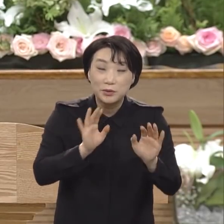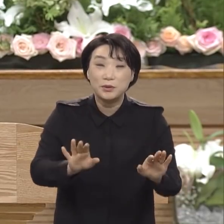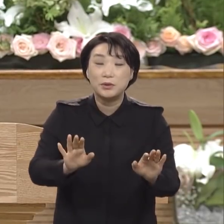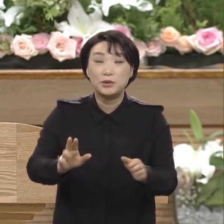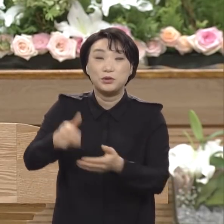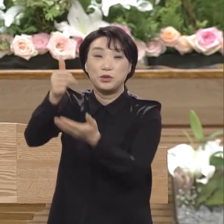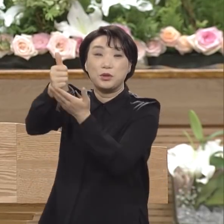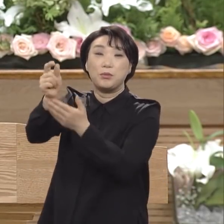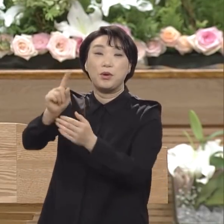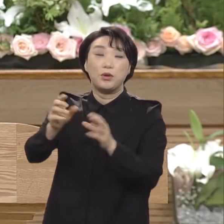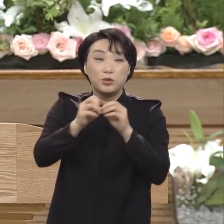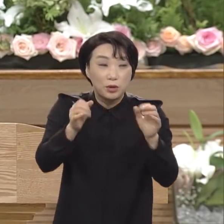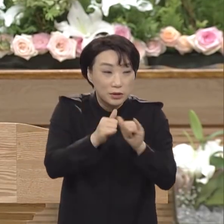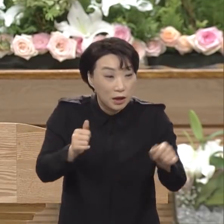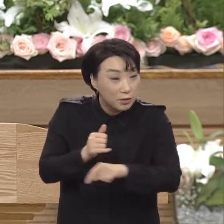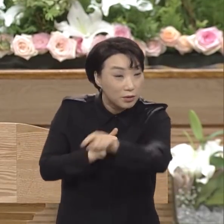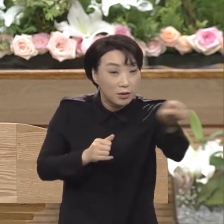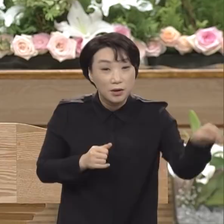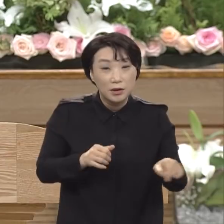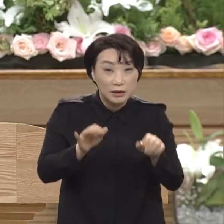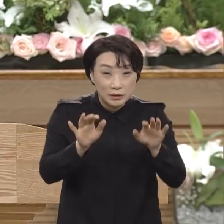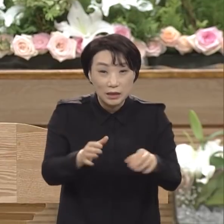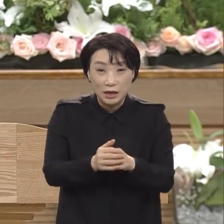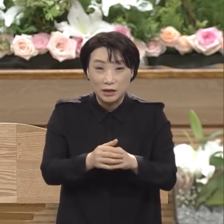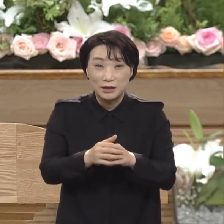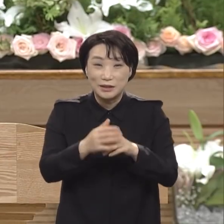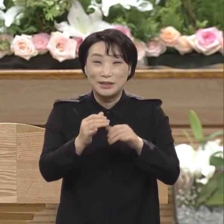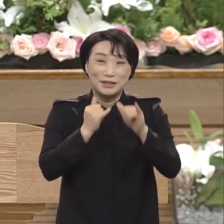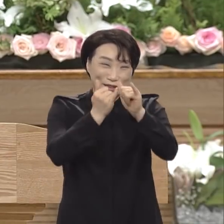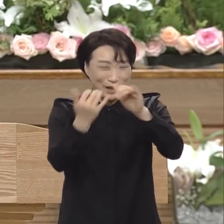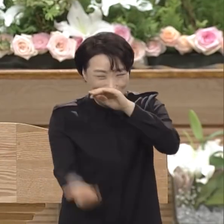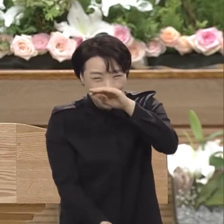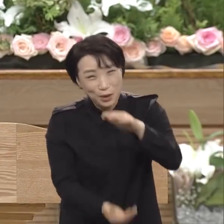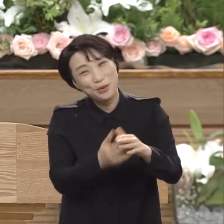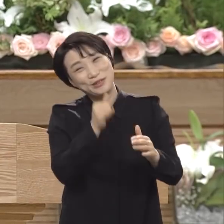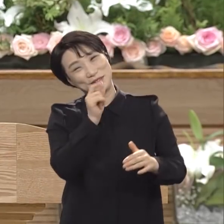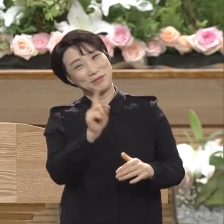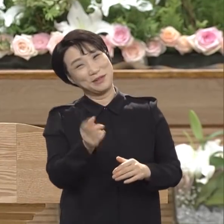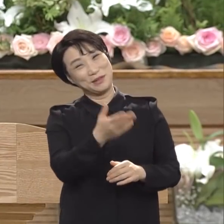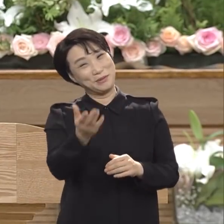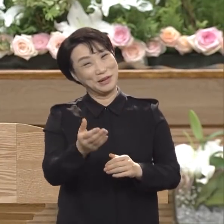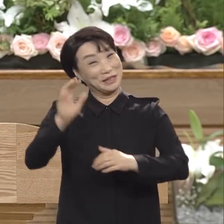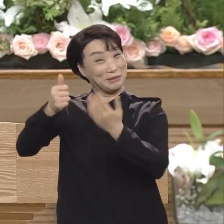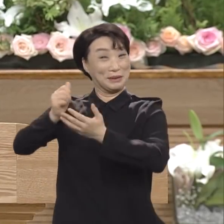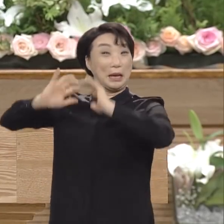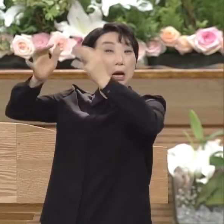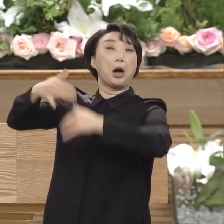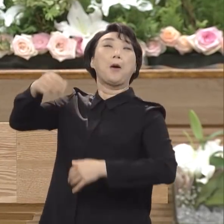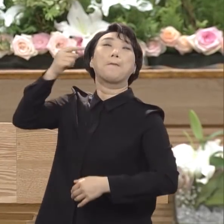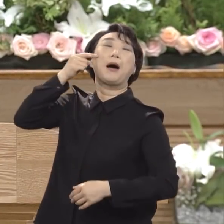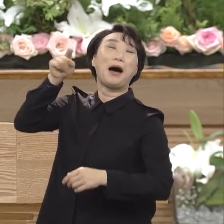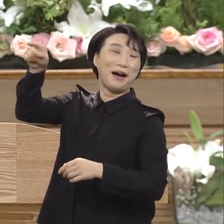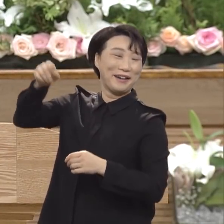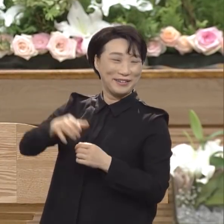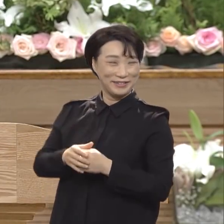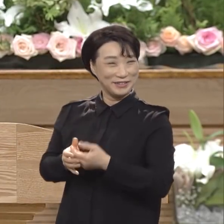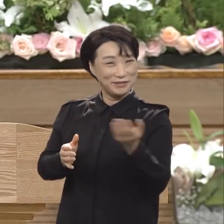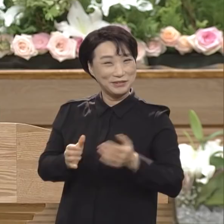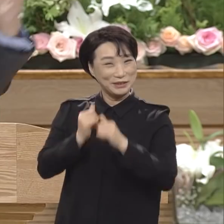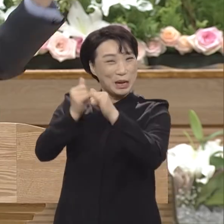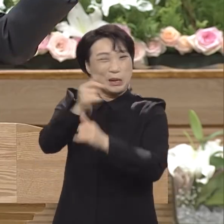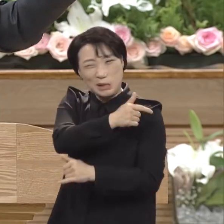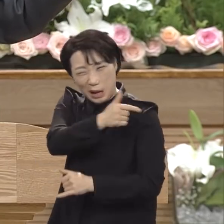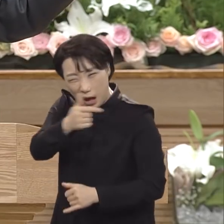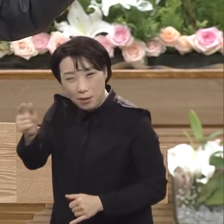주님은 전도자들에게 최고의 상이 있는데, 여러분 하늘나라 가보세요. 최고의